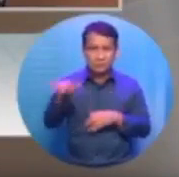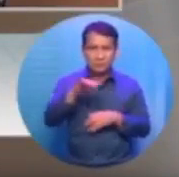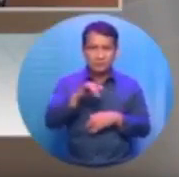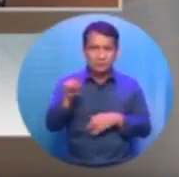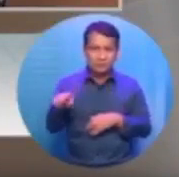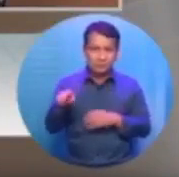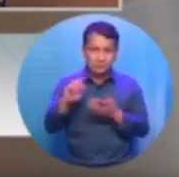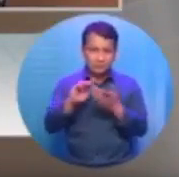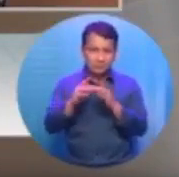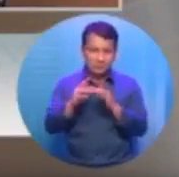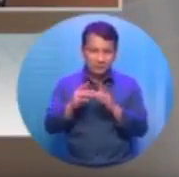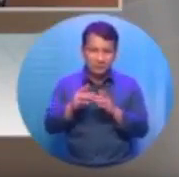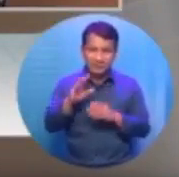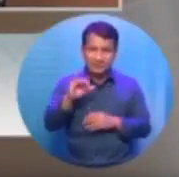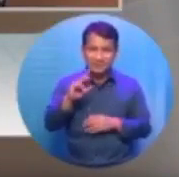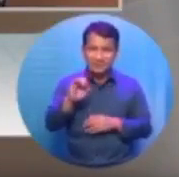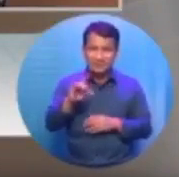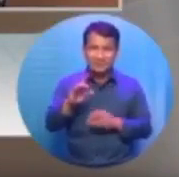cybercrime law po yun eh.